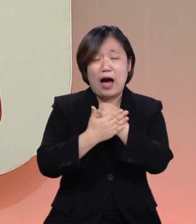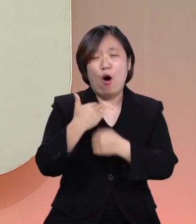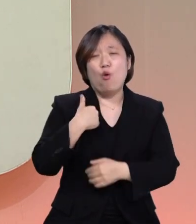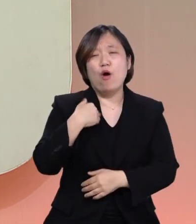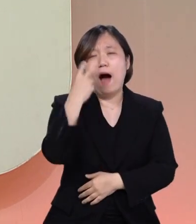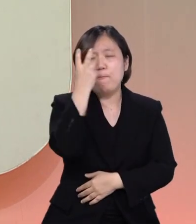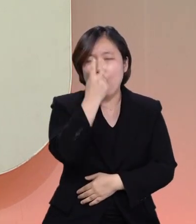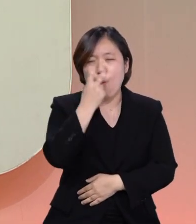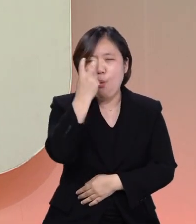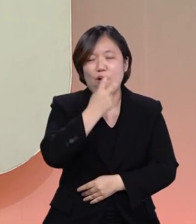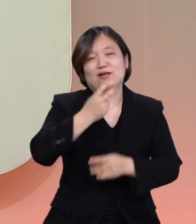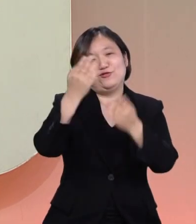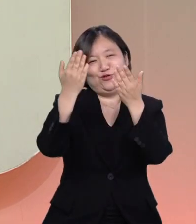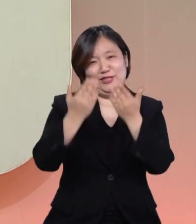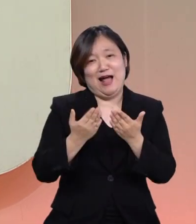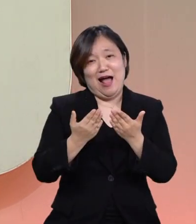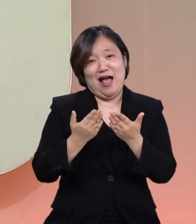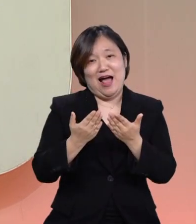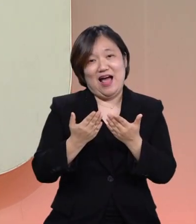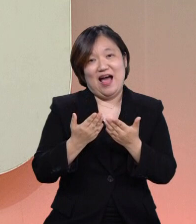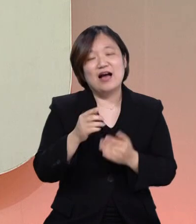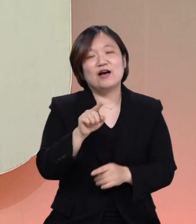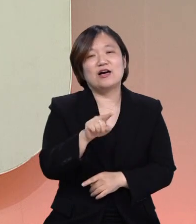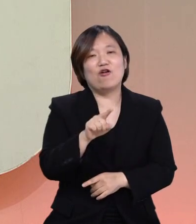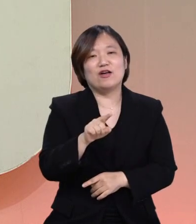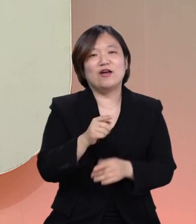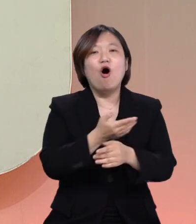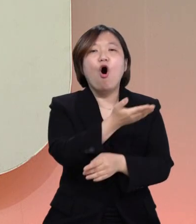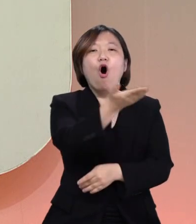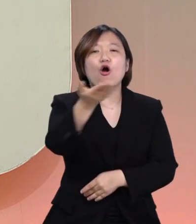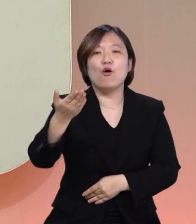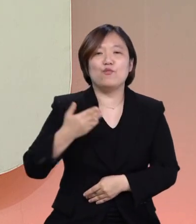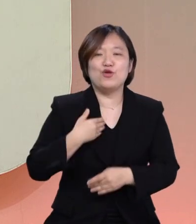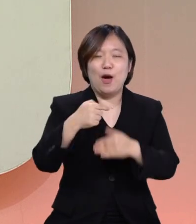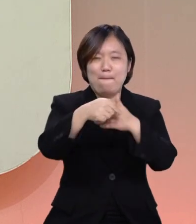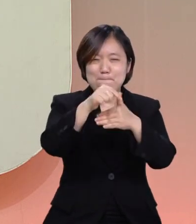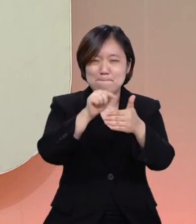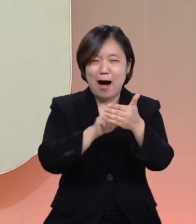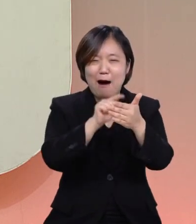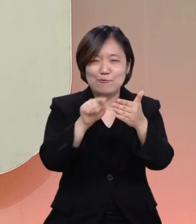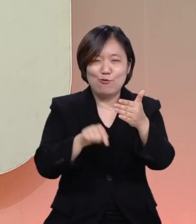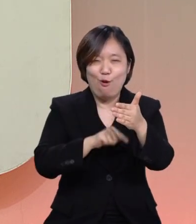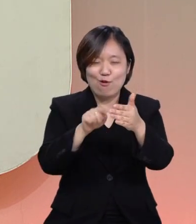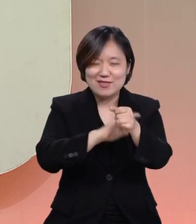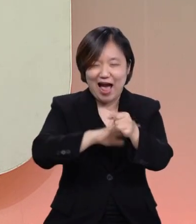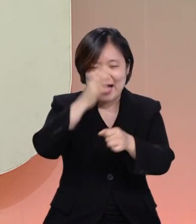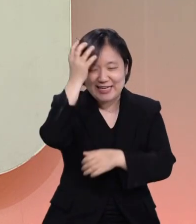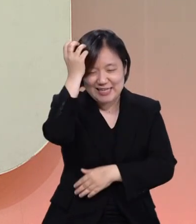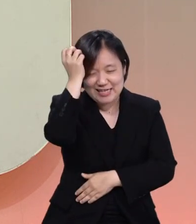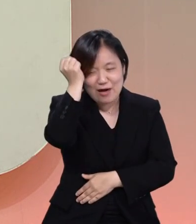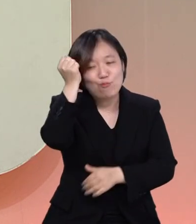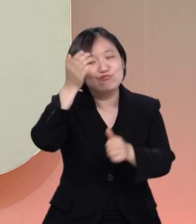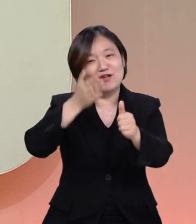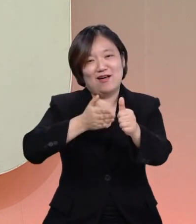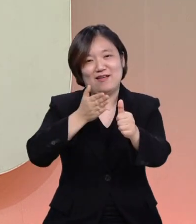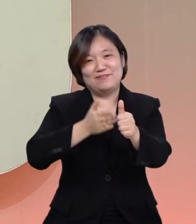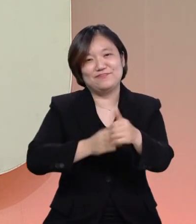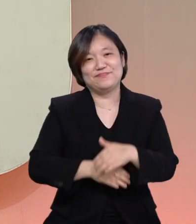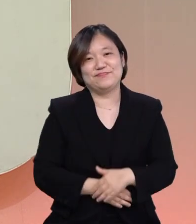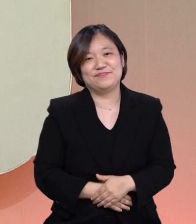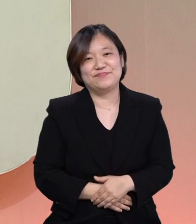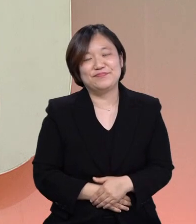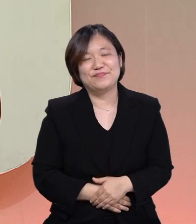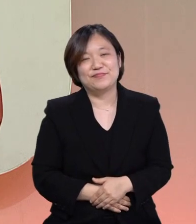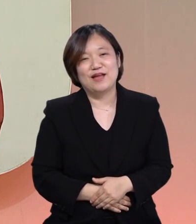것을 우리를 불자 여러분들께서는 항상 마음에 중심을 딱 세우셔야 됩니다